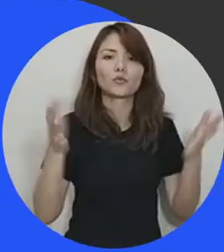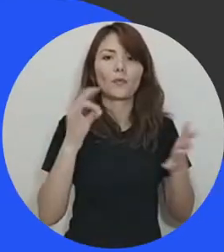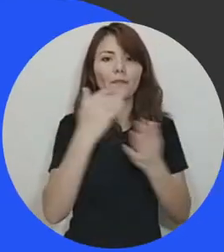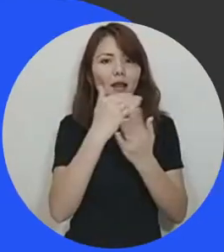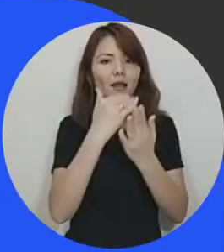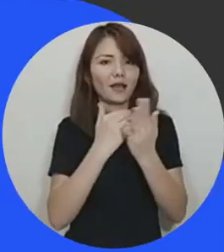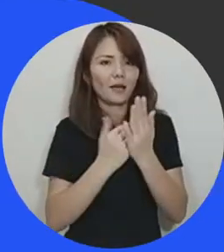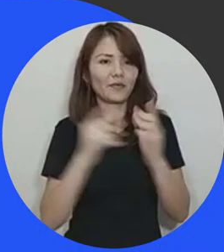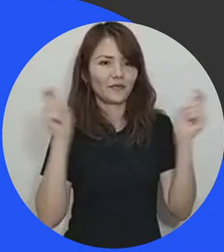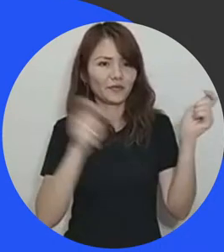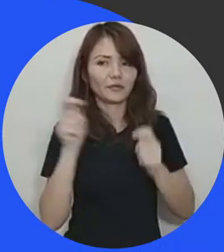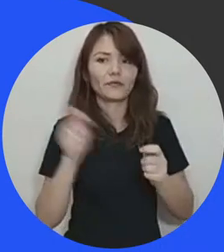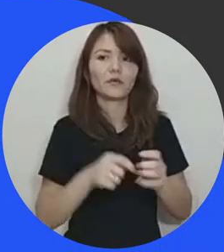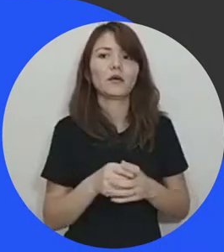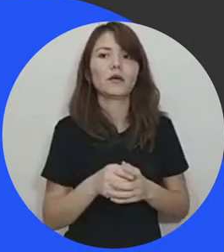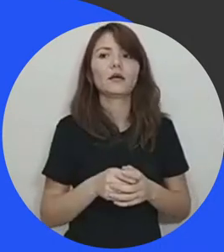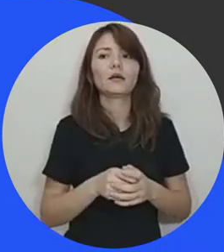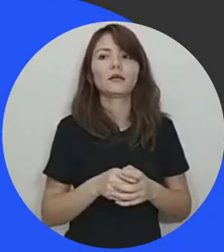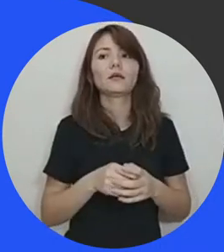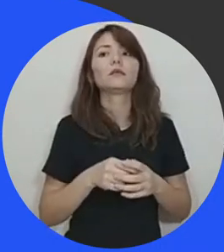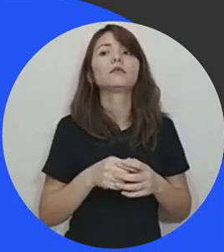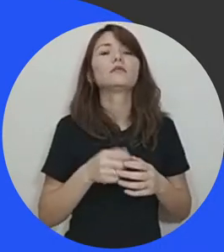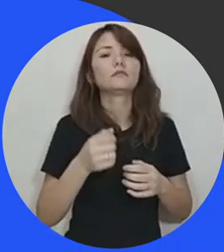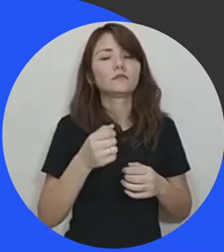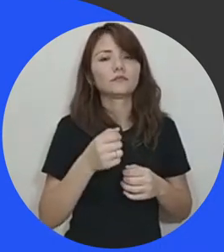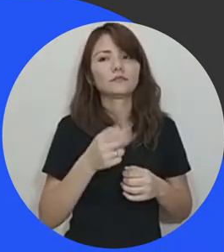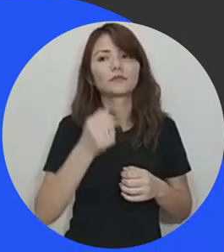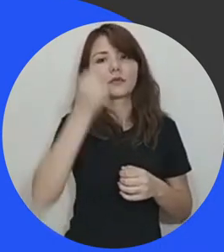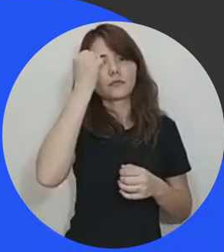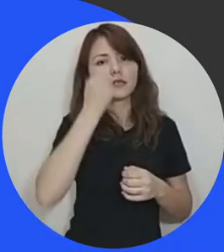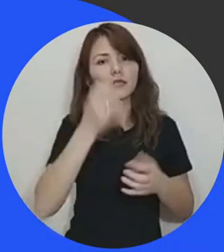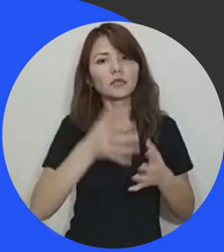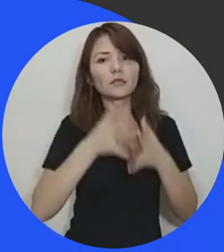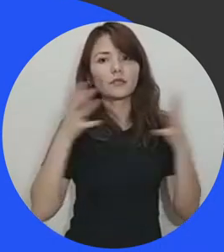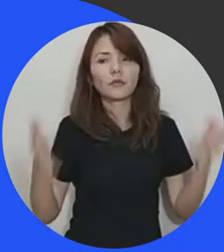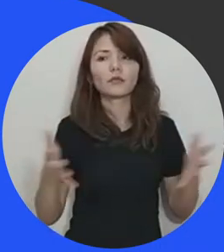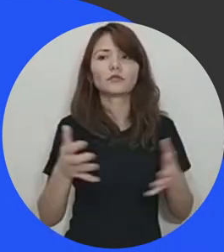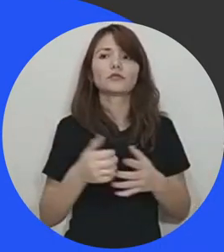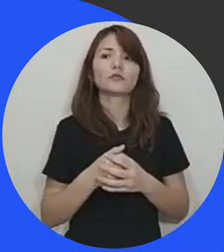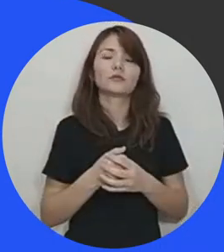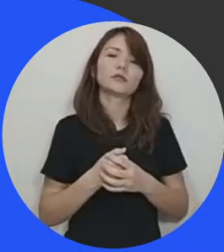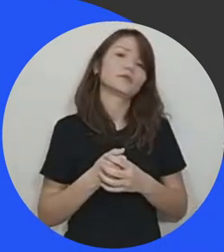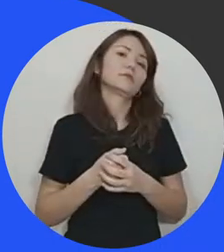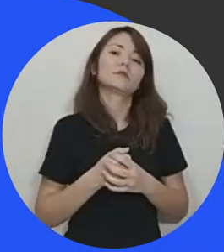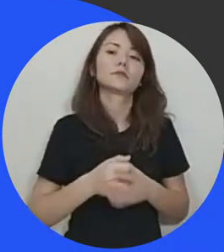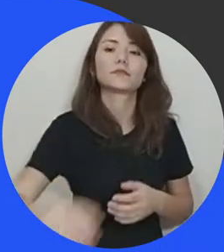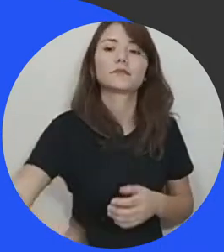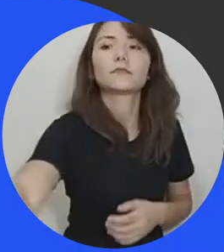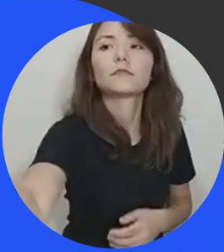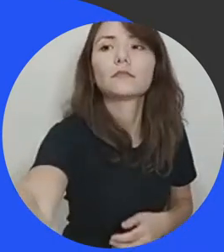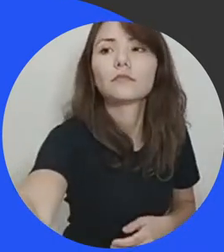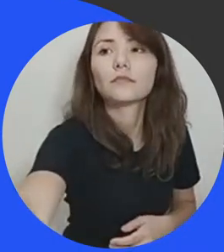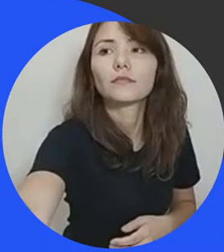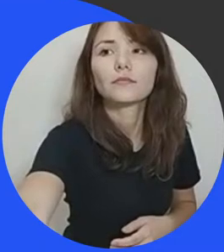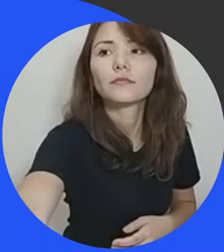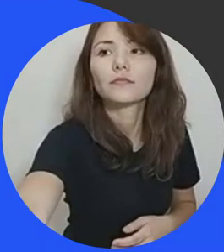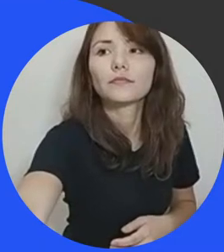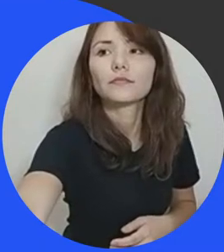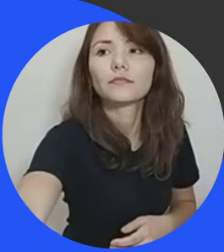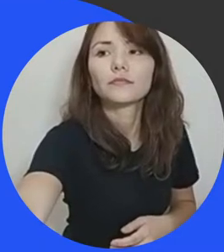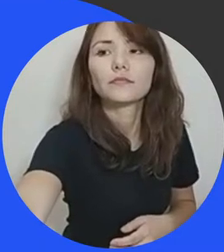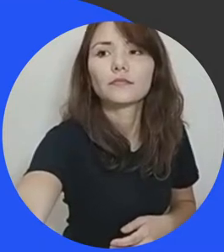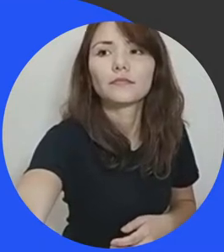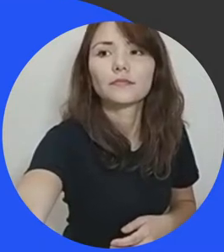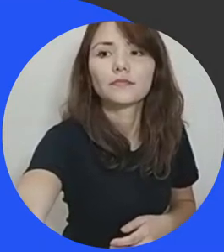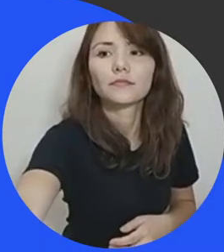Илья, большое спасибо. На самом деле, мне вот здесь как раз точно нечего добавить, кроме того, что я лично хочу поблагодарить, как и каждый